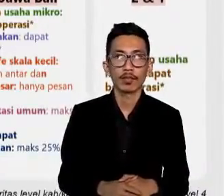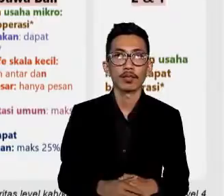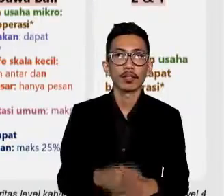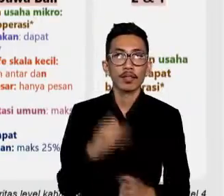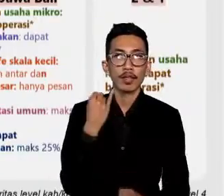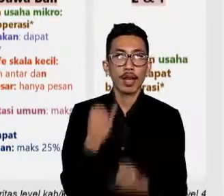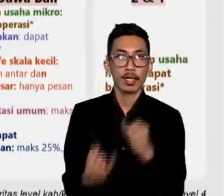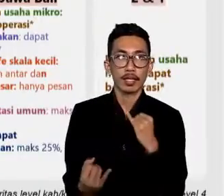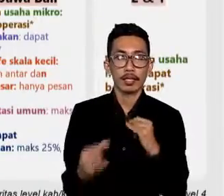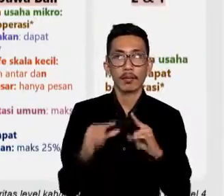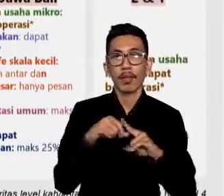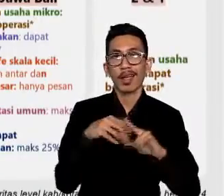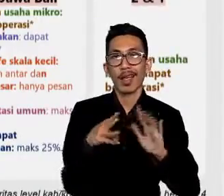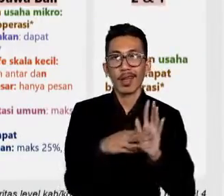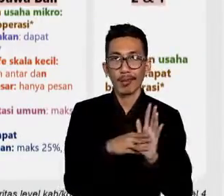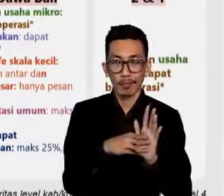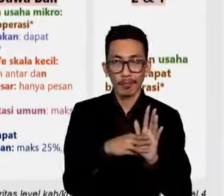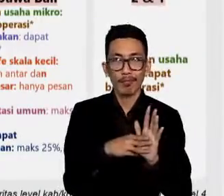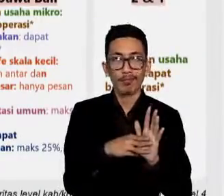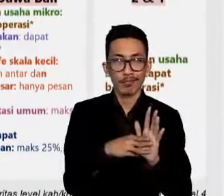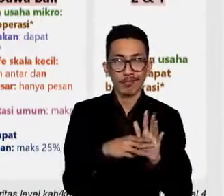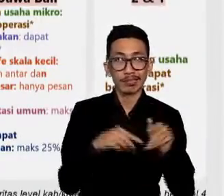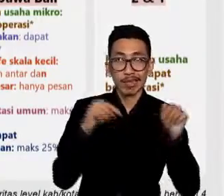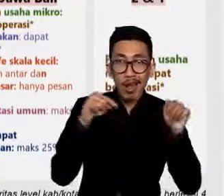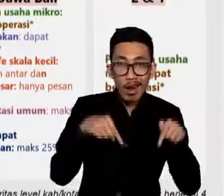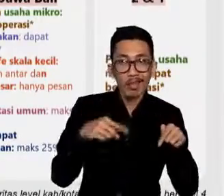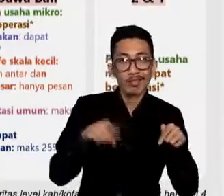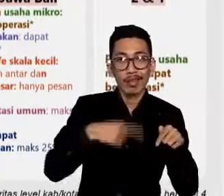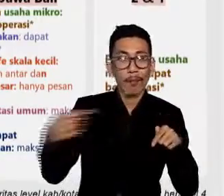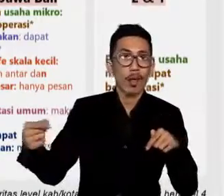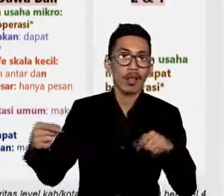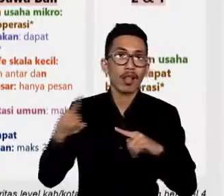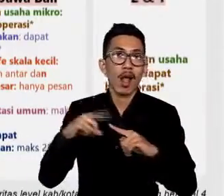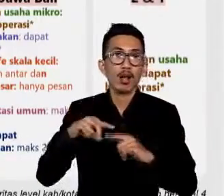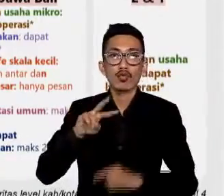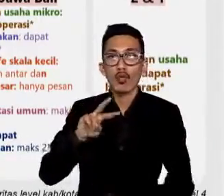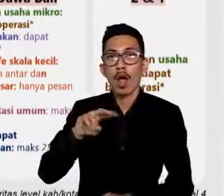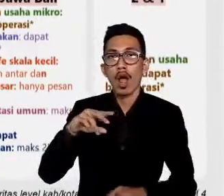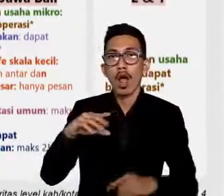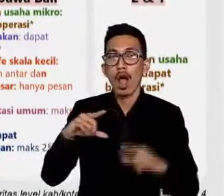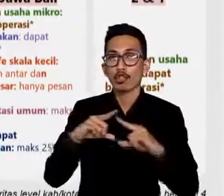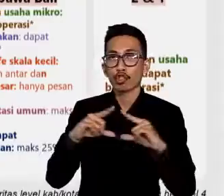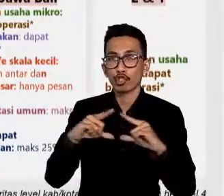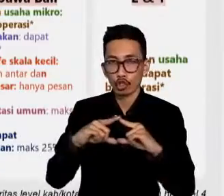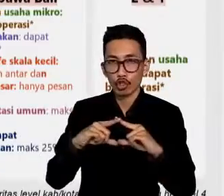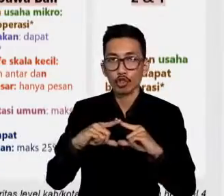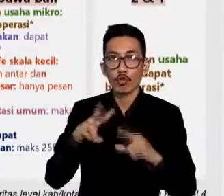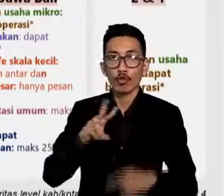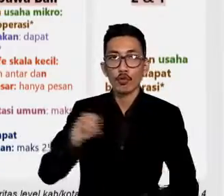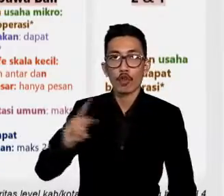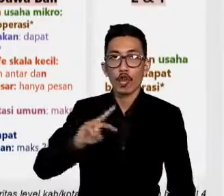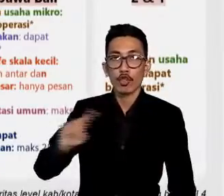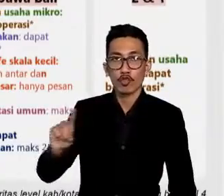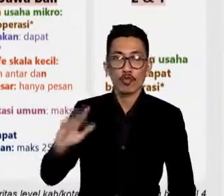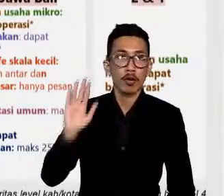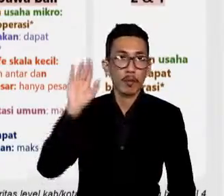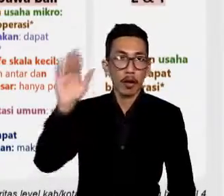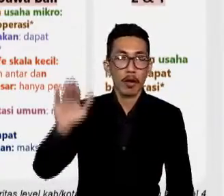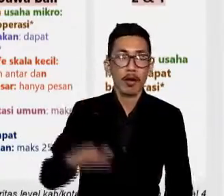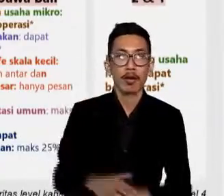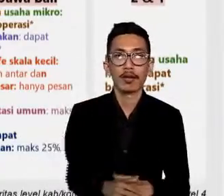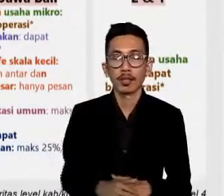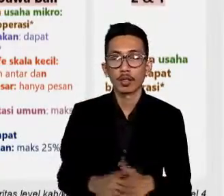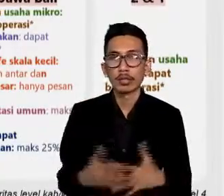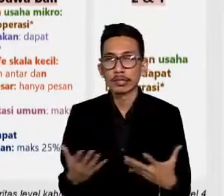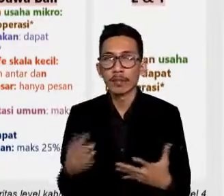tmyang saat ini berlaku sampai dengan 2 Agustus 2002 satu ke depan dalam periode ini pemerintah berusaha